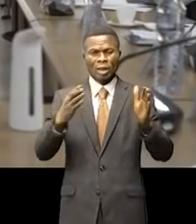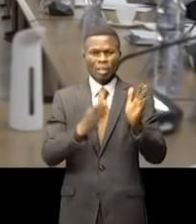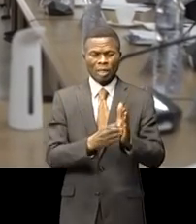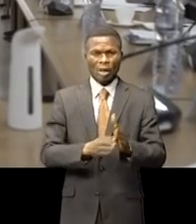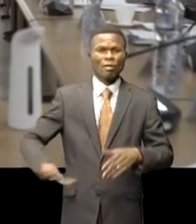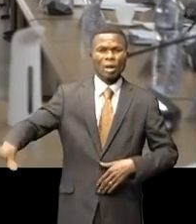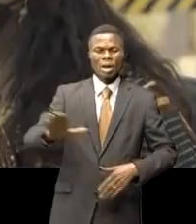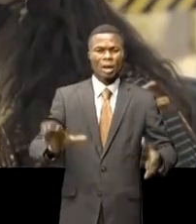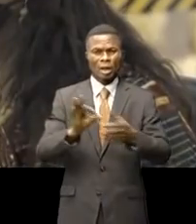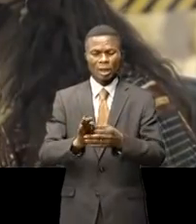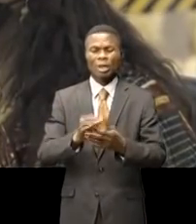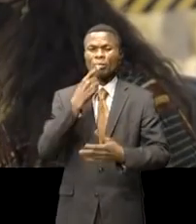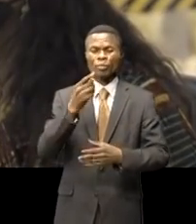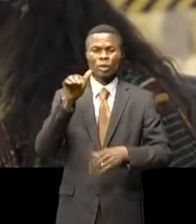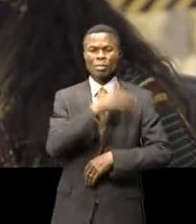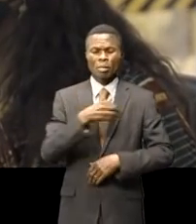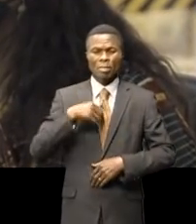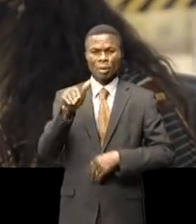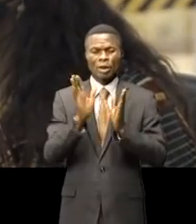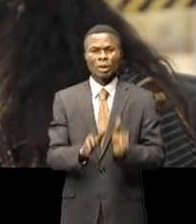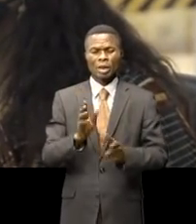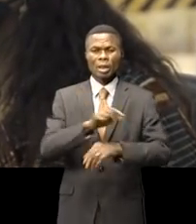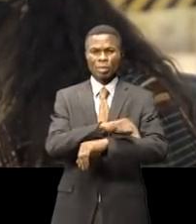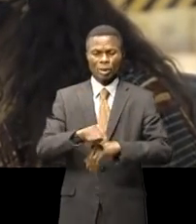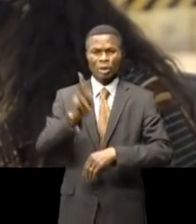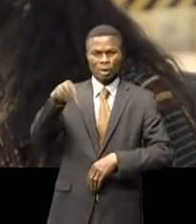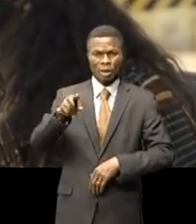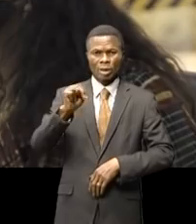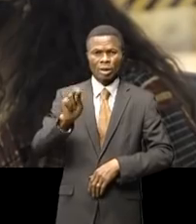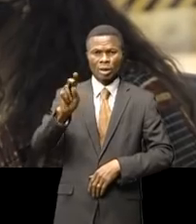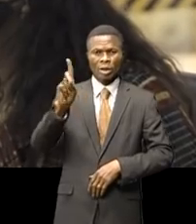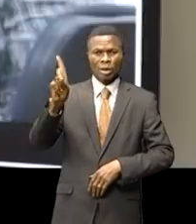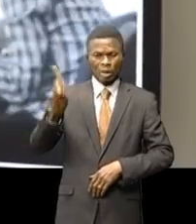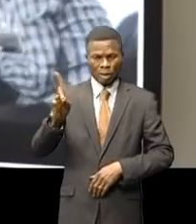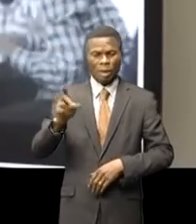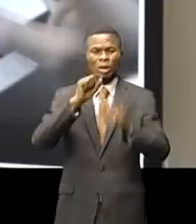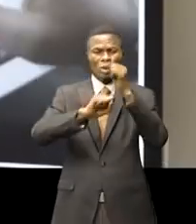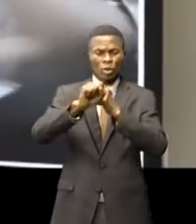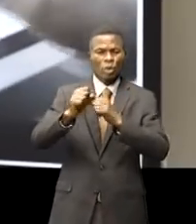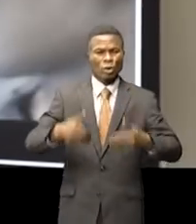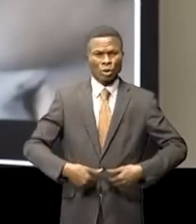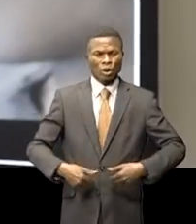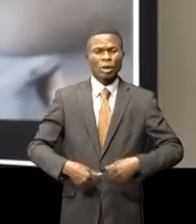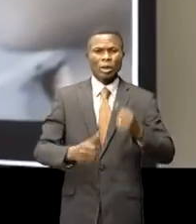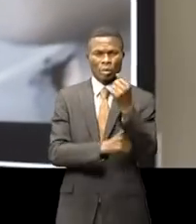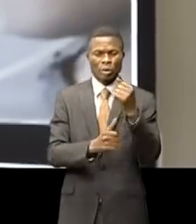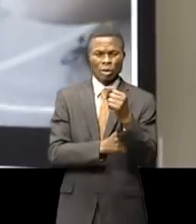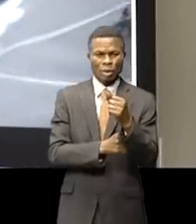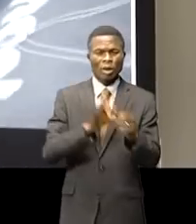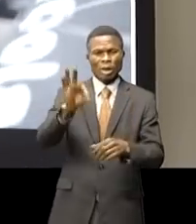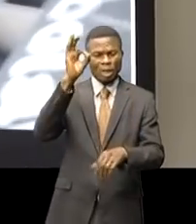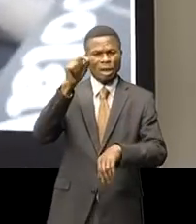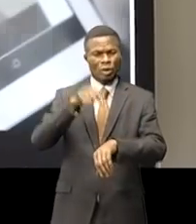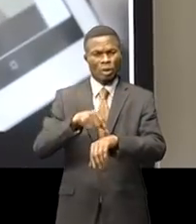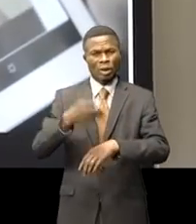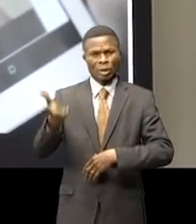unies la directrice générale du bureau cnit en rdc a una à girona à sensibiliser les jeunes gens à saisir cette opportunité